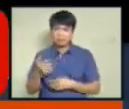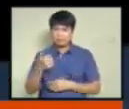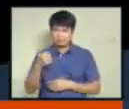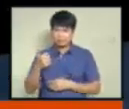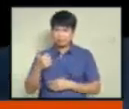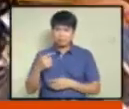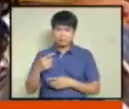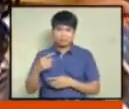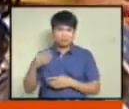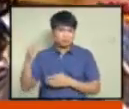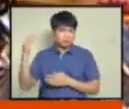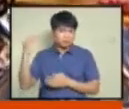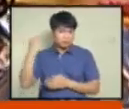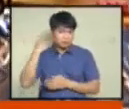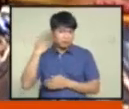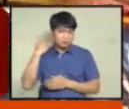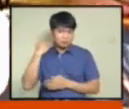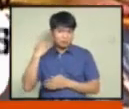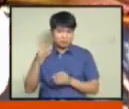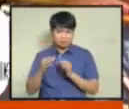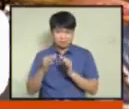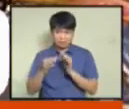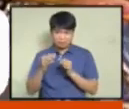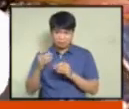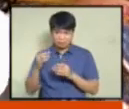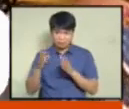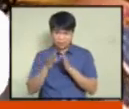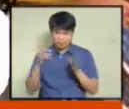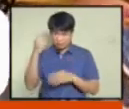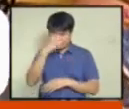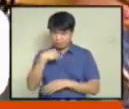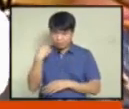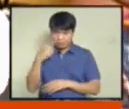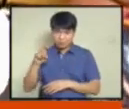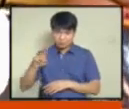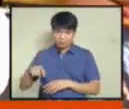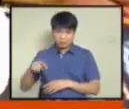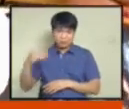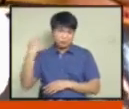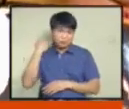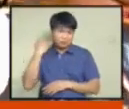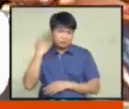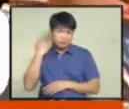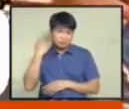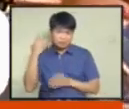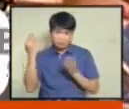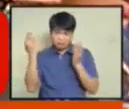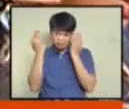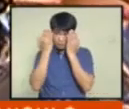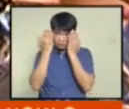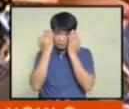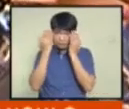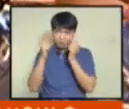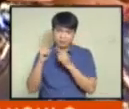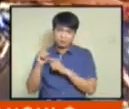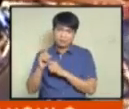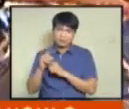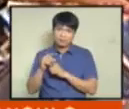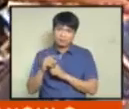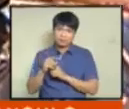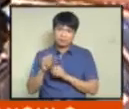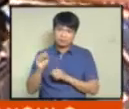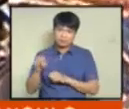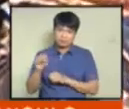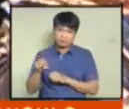hair. Kailangan kapag malaki ang mukha, dapat mas short para natatakpan yung laki ng face ng tao. Yes, yes.